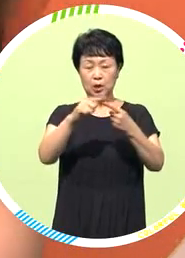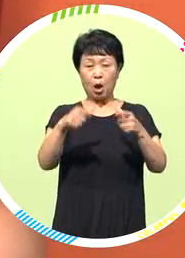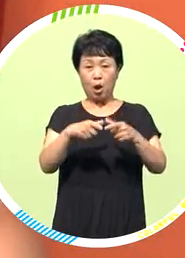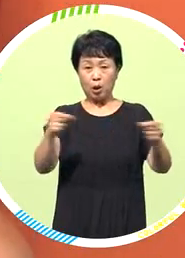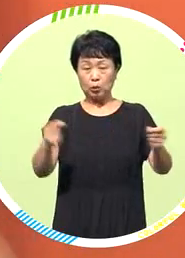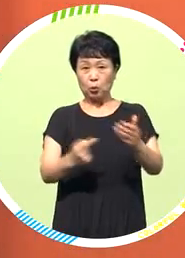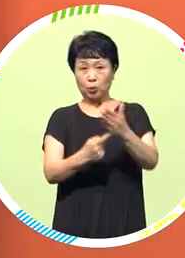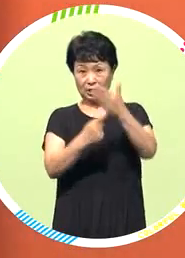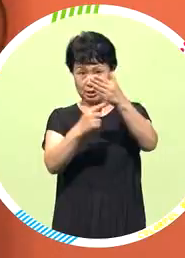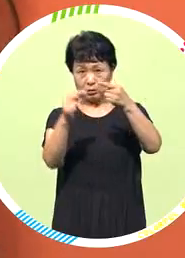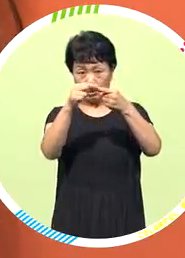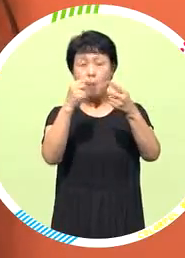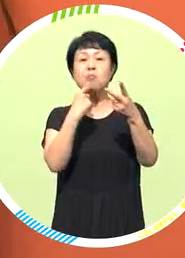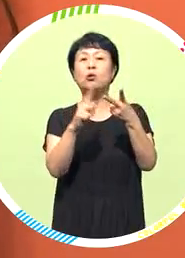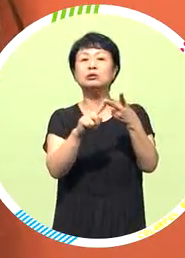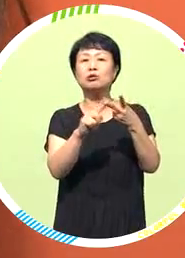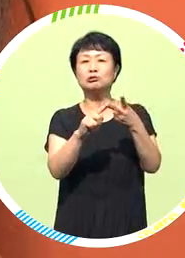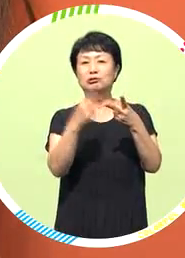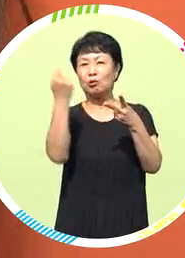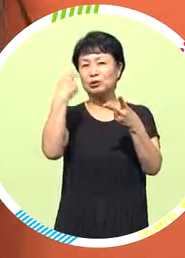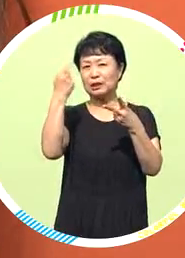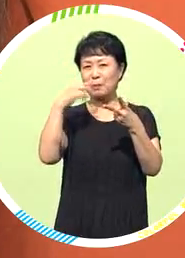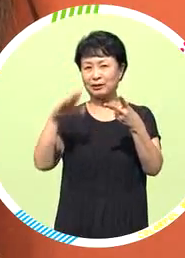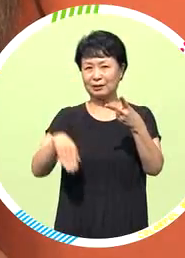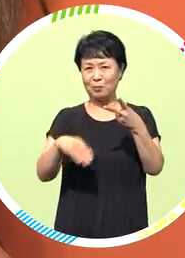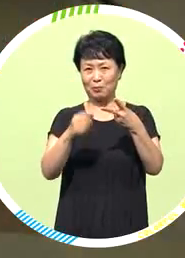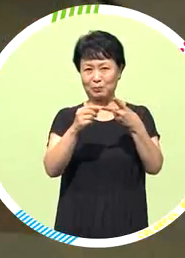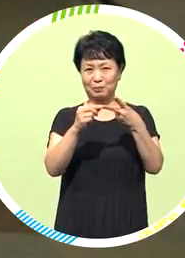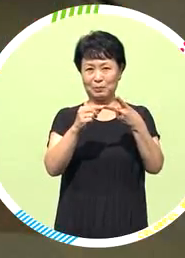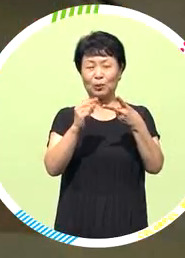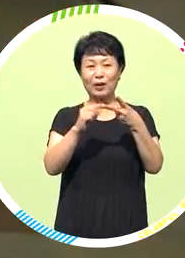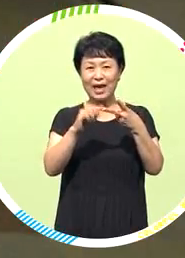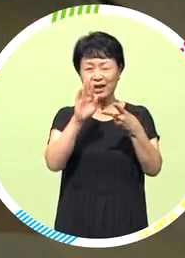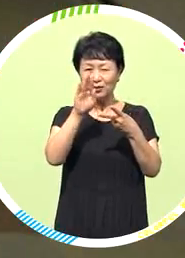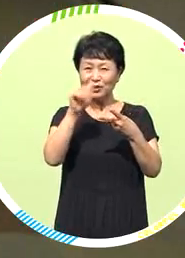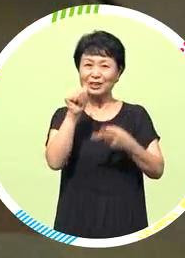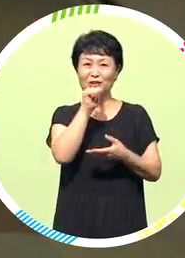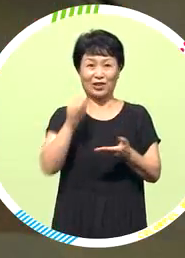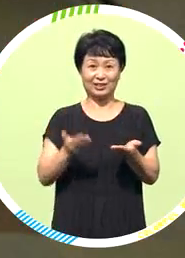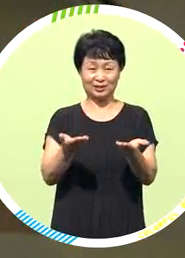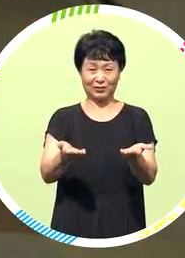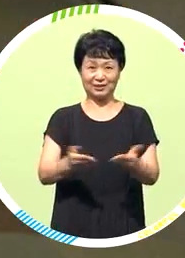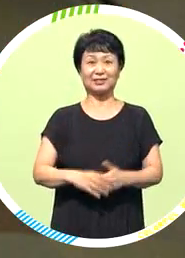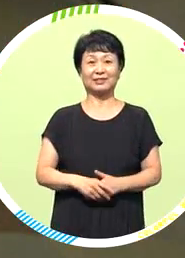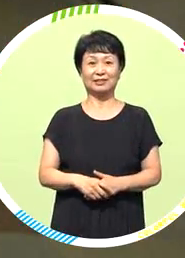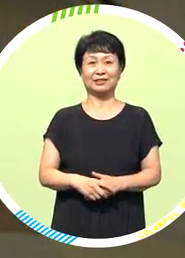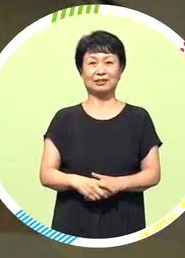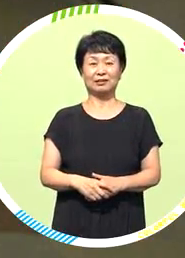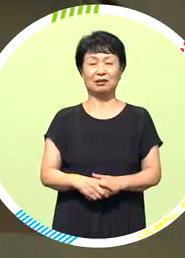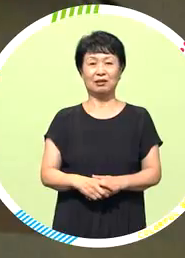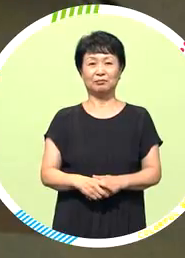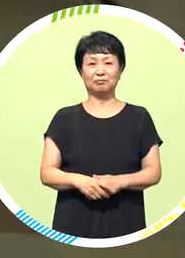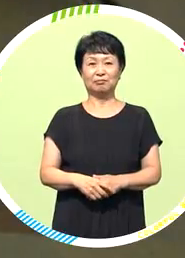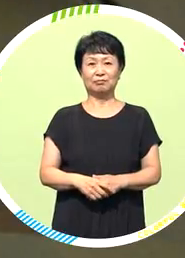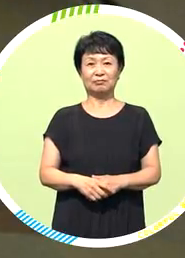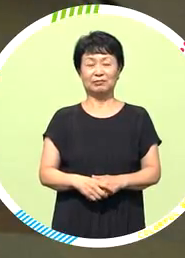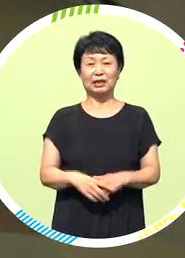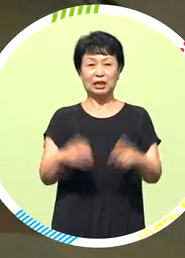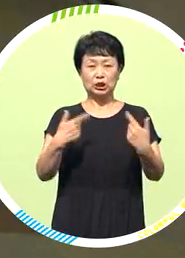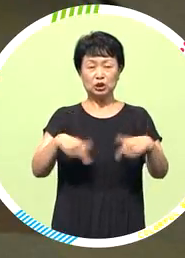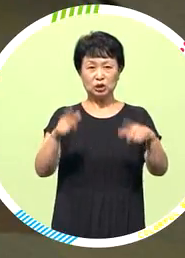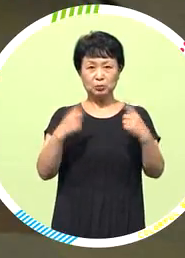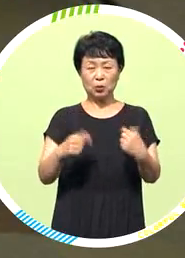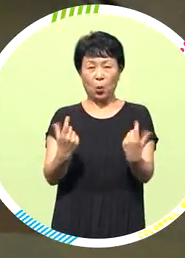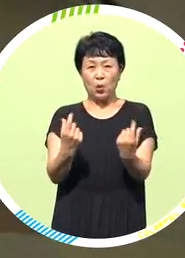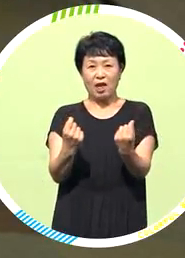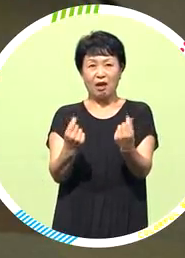たんです。これはねこの後スタジオでご紹介したいと思います。とその前にいつものあれやっ